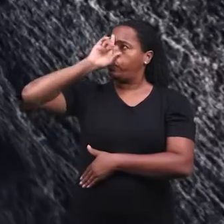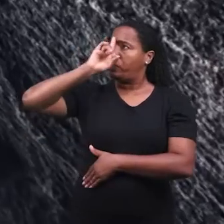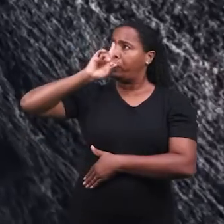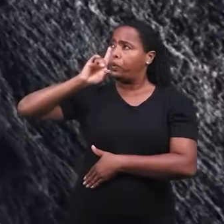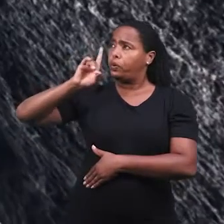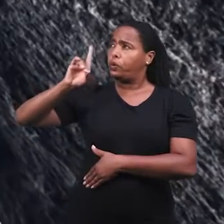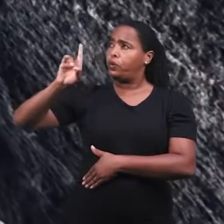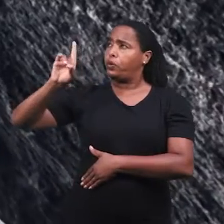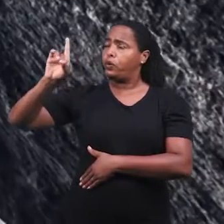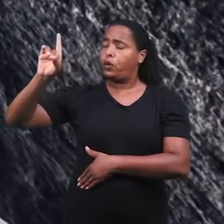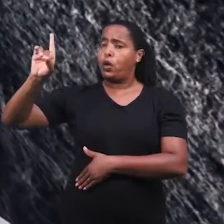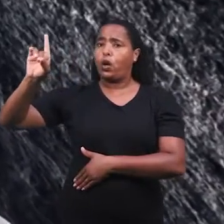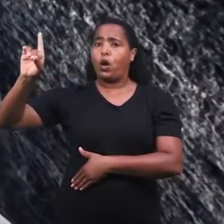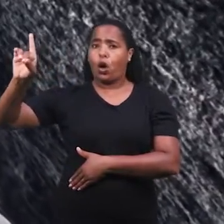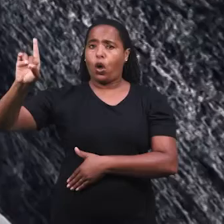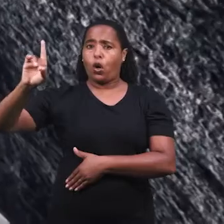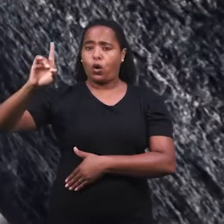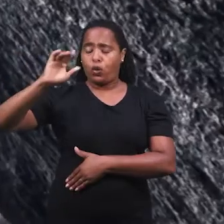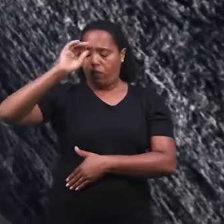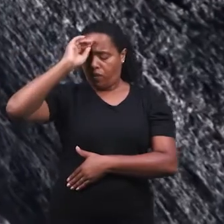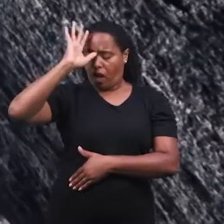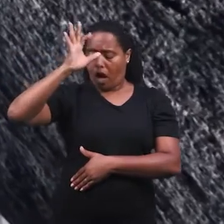Всемогущий,